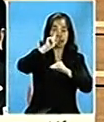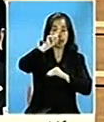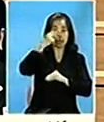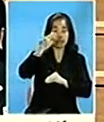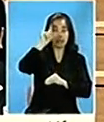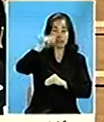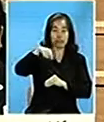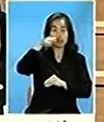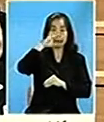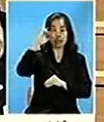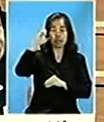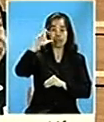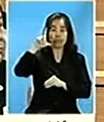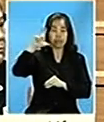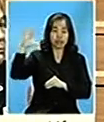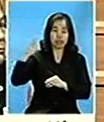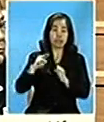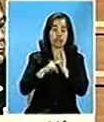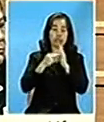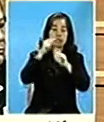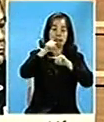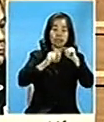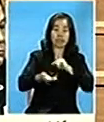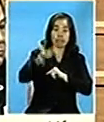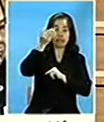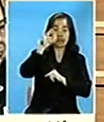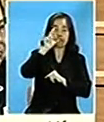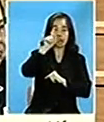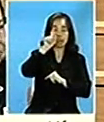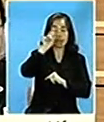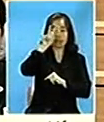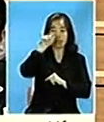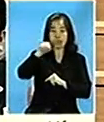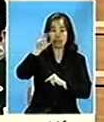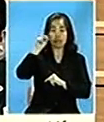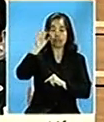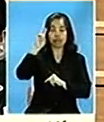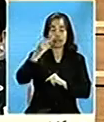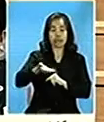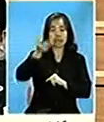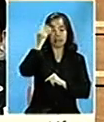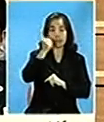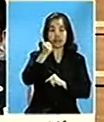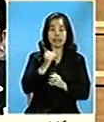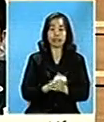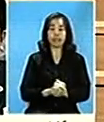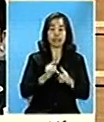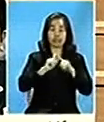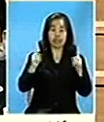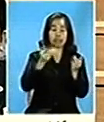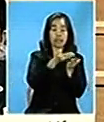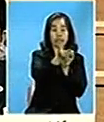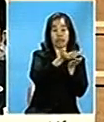11,818 ล้านบาทหรือเพิ่มขึ้นประมาณ 2.7% ครับซึ่งก็เป็นเรื่องดีที่มีการลงทุนเพิ่มขึ้นครับแต่ว่ารายจ่ายประจ